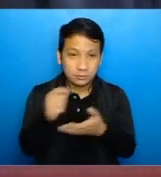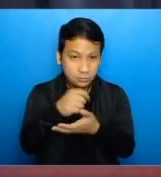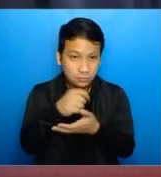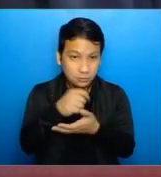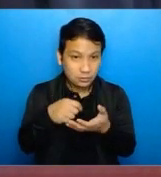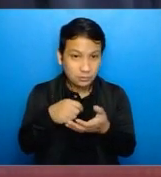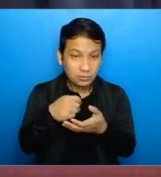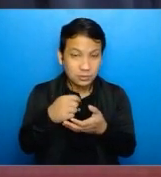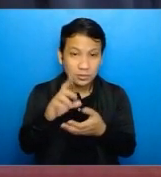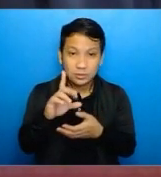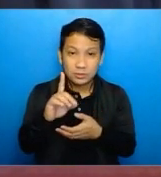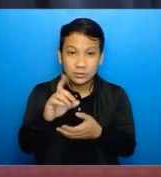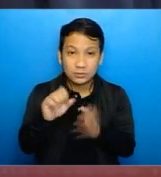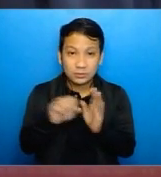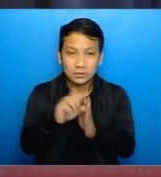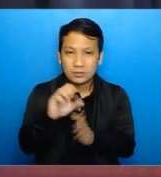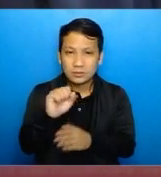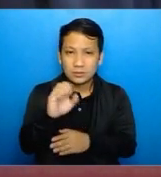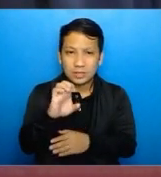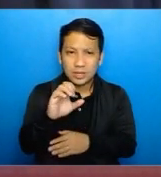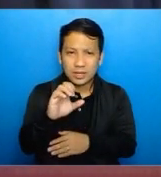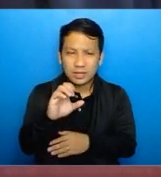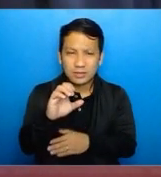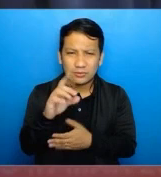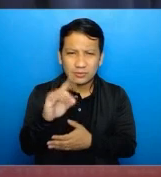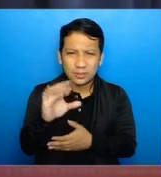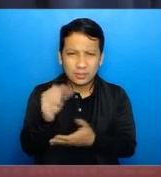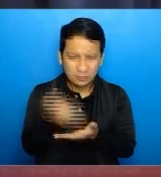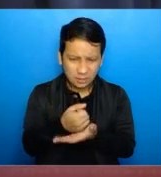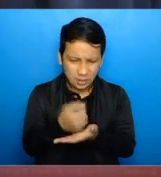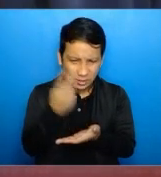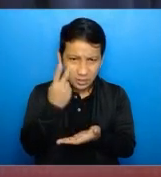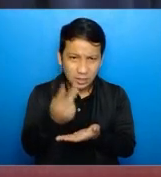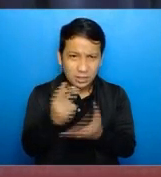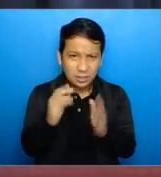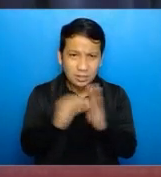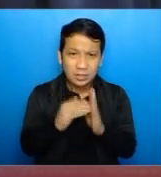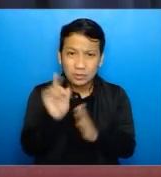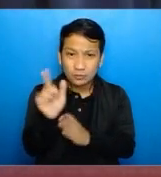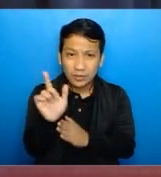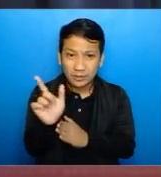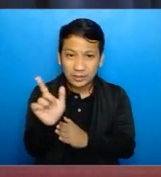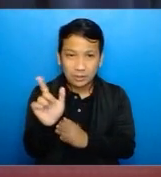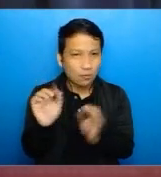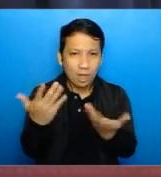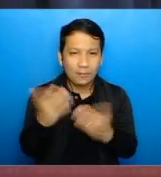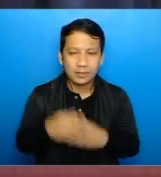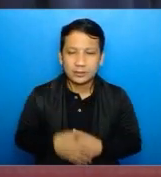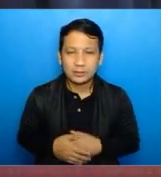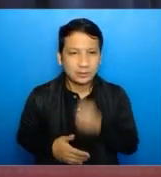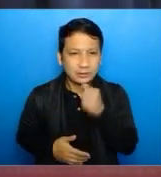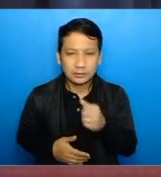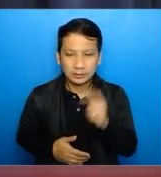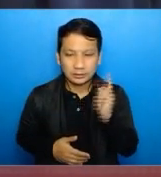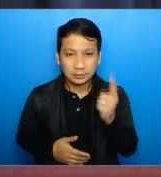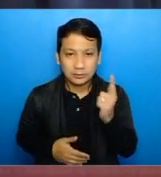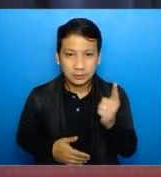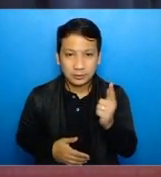na bumaba sa CT value na 20. Ulitin ko po ang CT value, no? CT